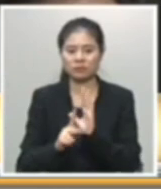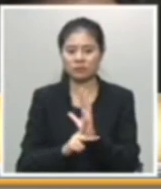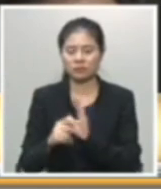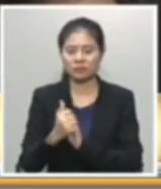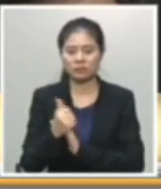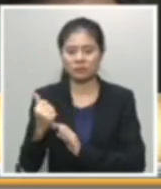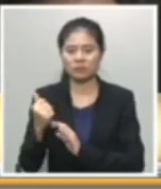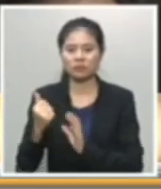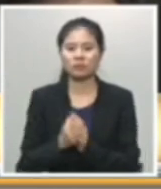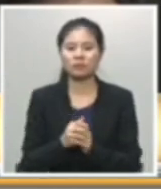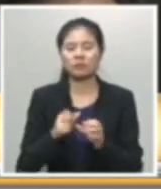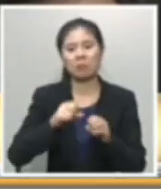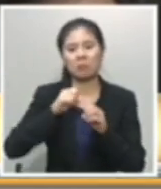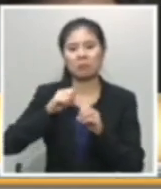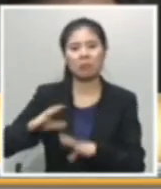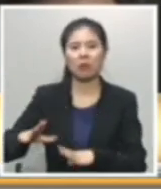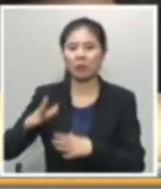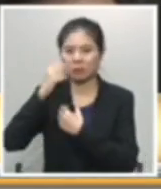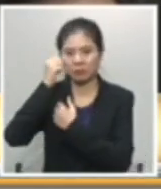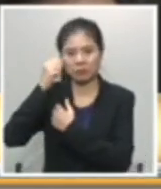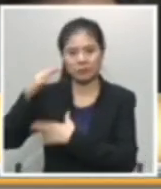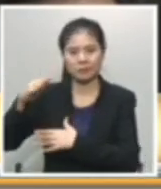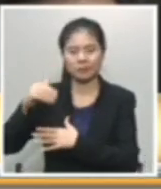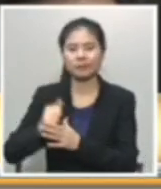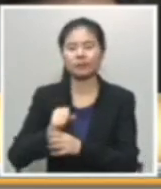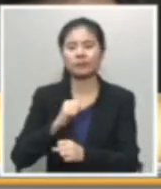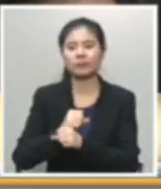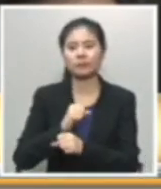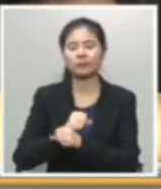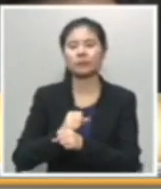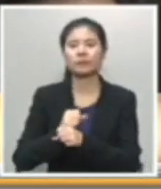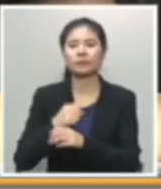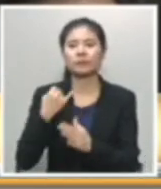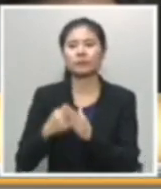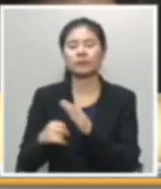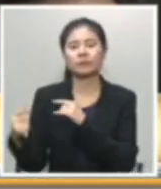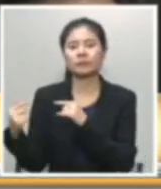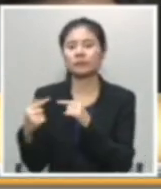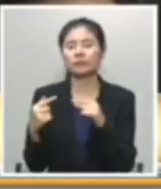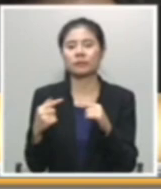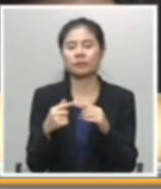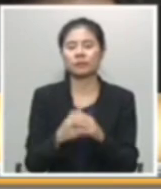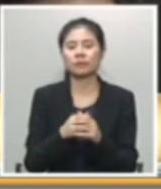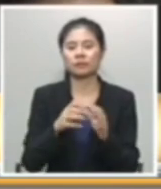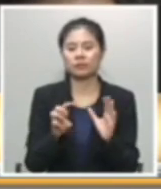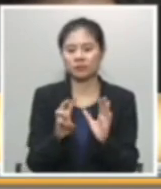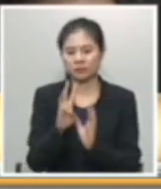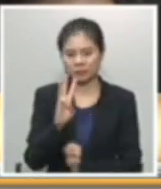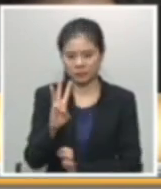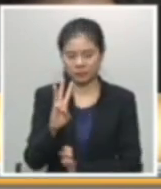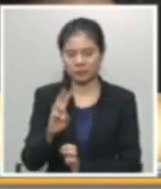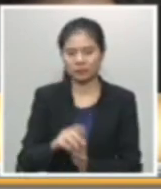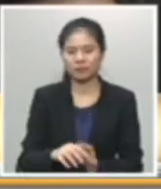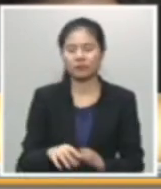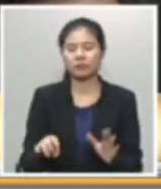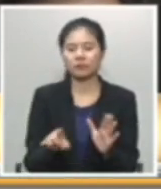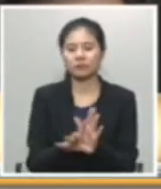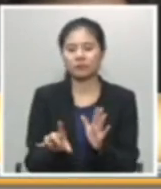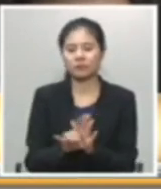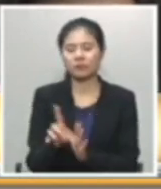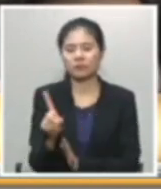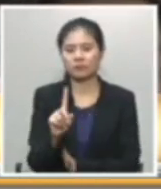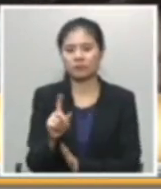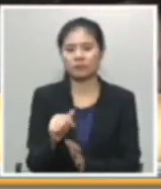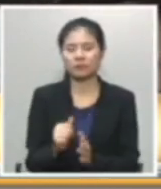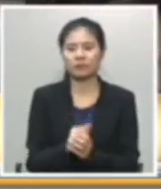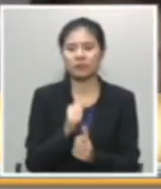ปล่อยปะละเลยให้มีการกระทำความผิดนั้นเกิดขึ้นต่อไปเรื่อยๆข้อ6ข้อสุดท้ายก็คือการปล่อยให้มีการละ